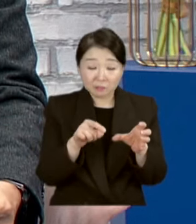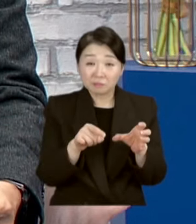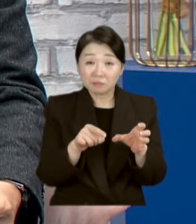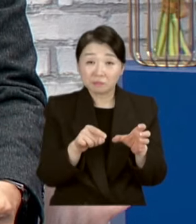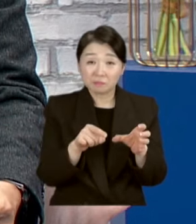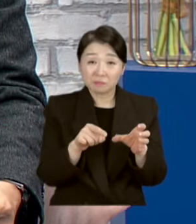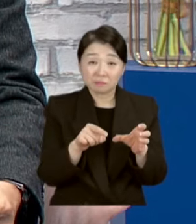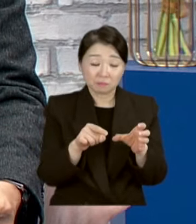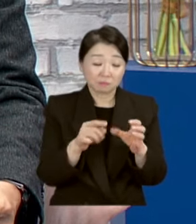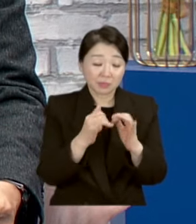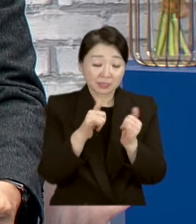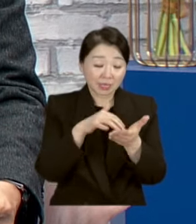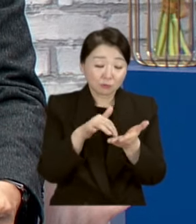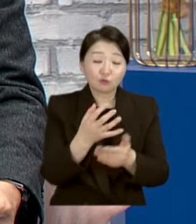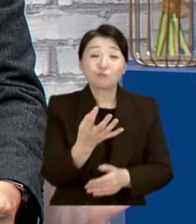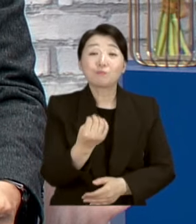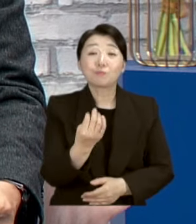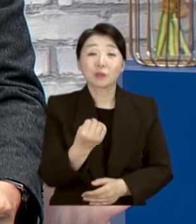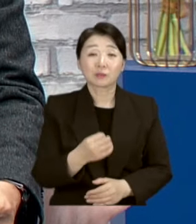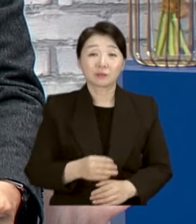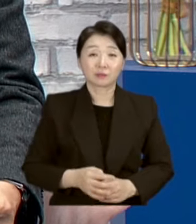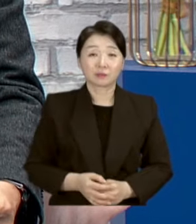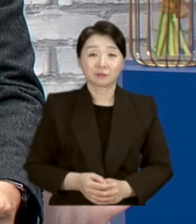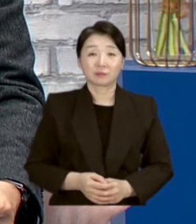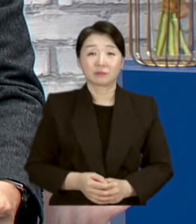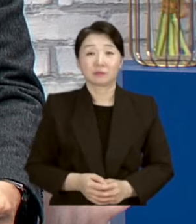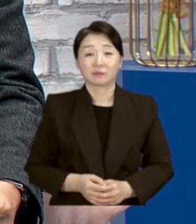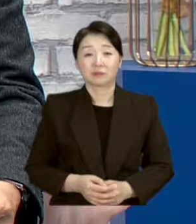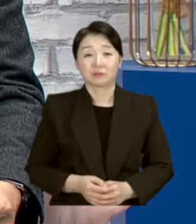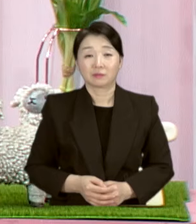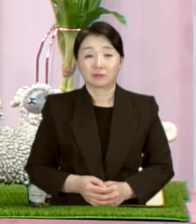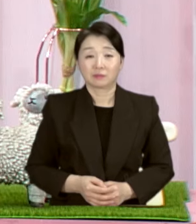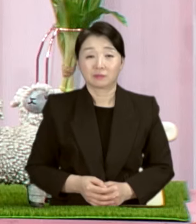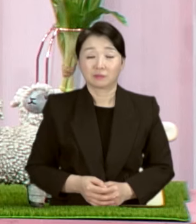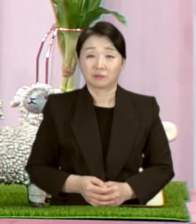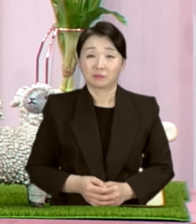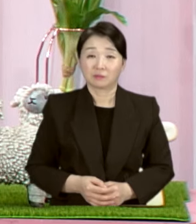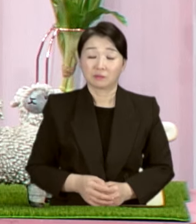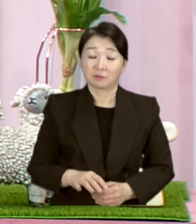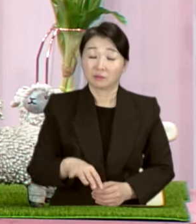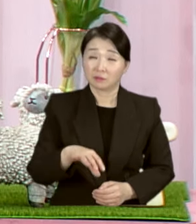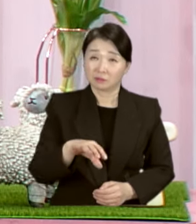팀이라면은 한 몇 명 정도가 한 팀이 되는 거예요? 12명 딱?